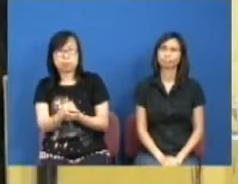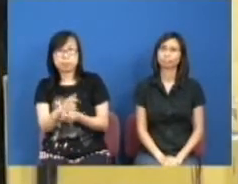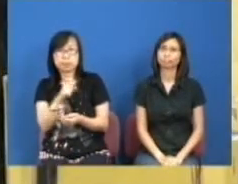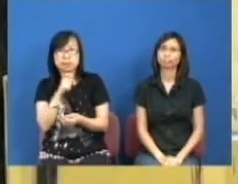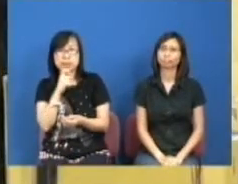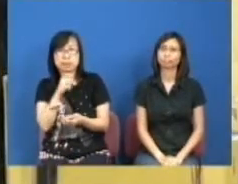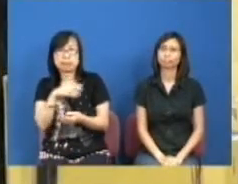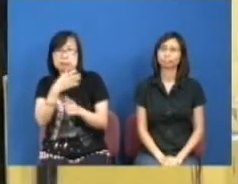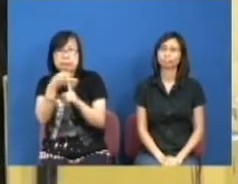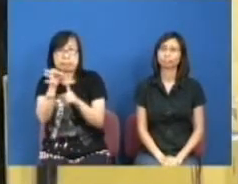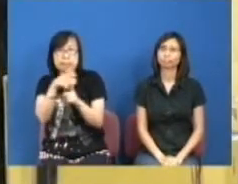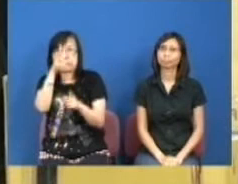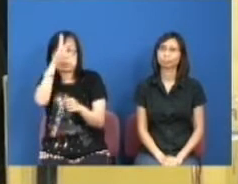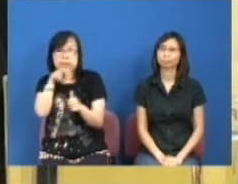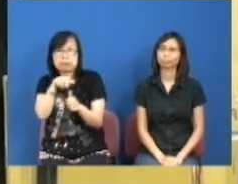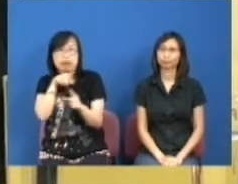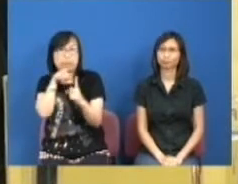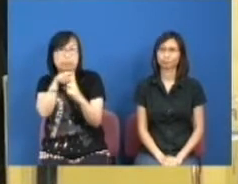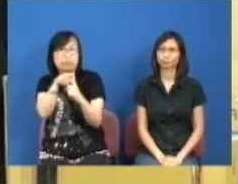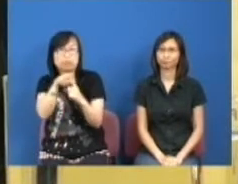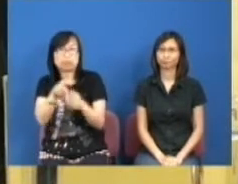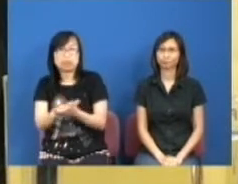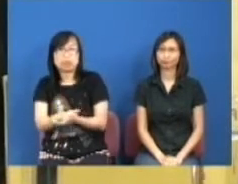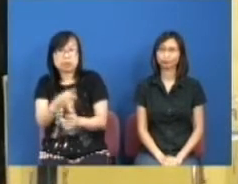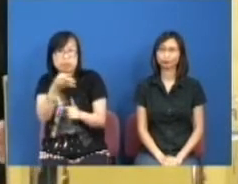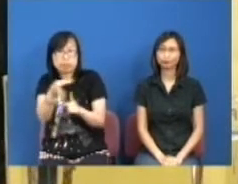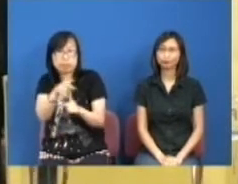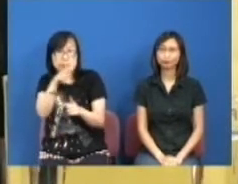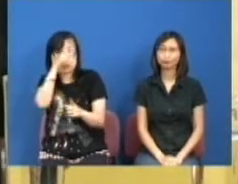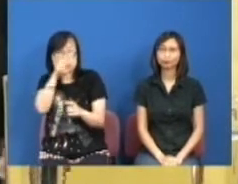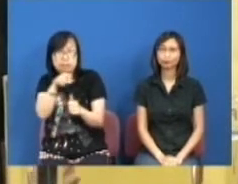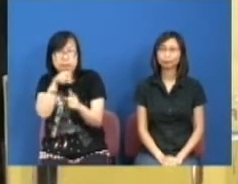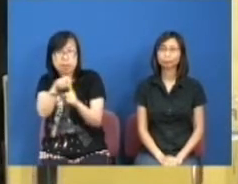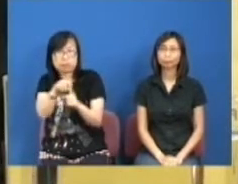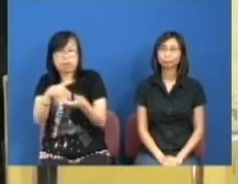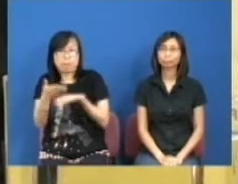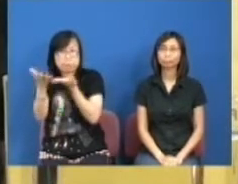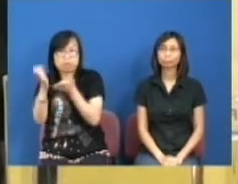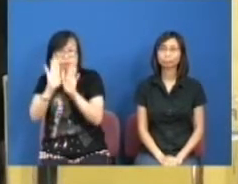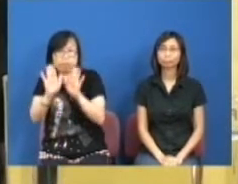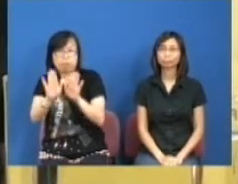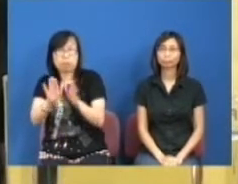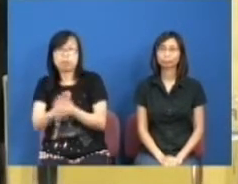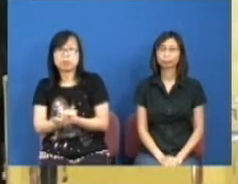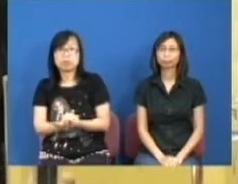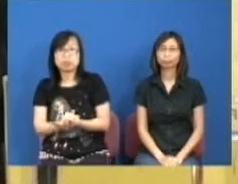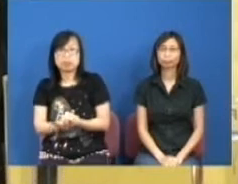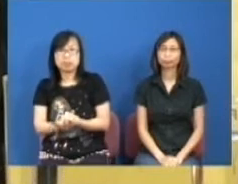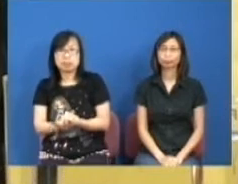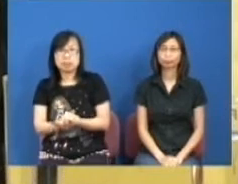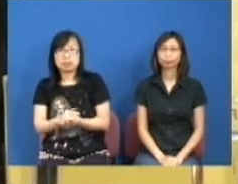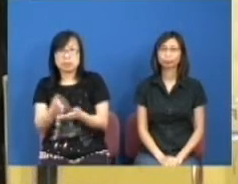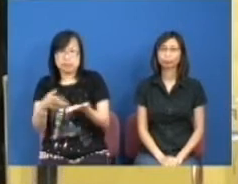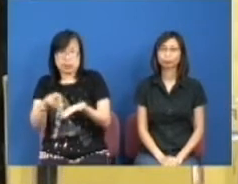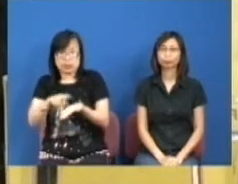些非政治化的目的，而因為一些非政治化的目的，譬如提供服務啊嗰啲咁樣嘅目的而成